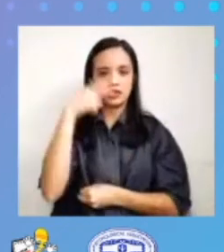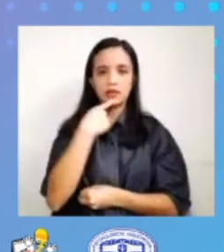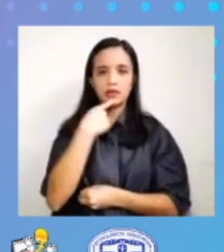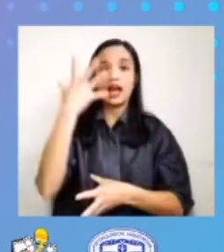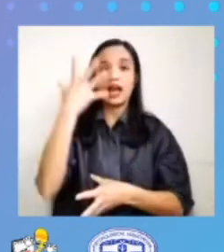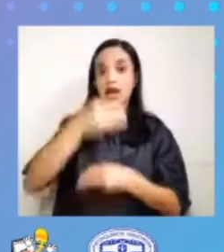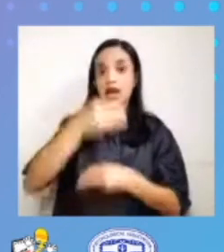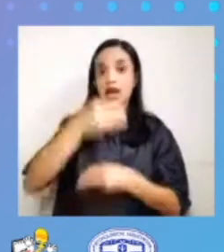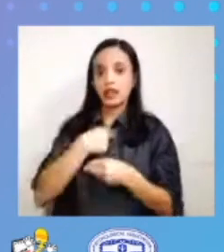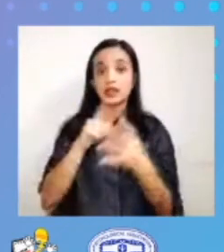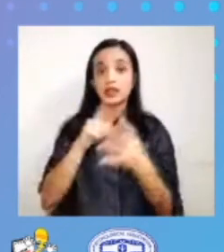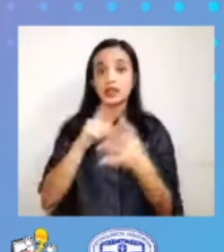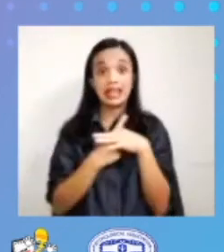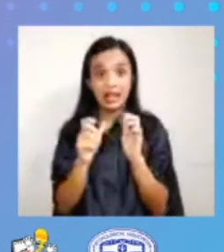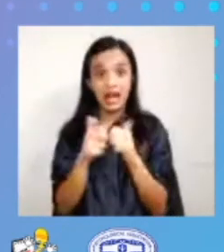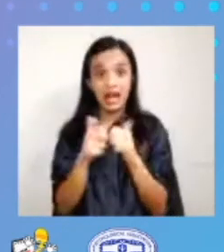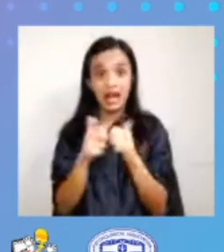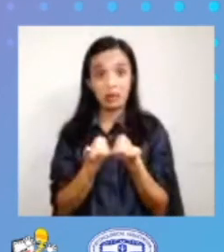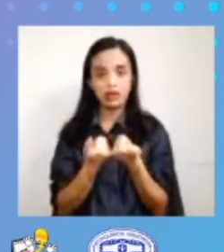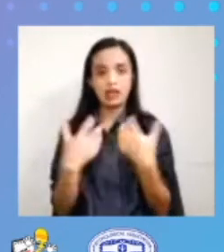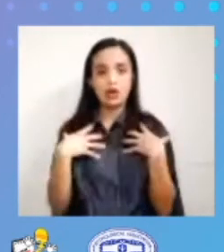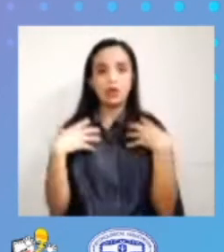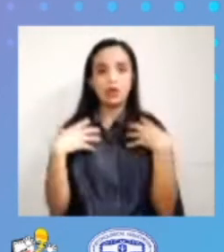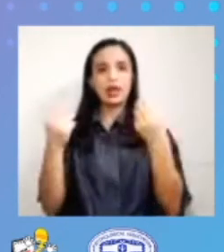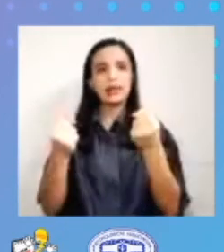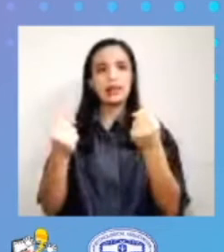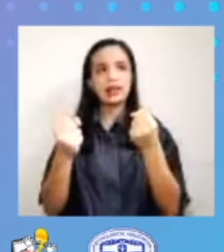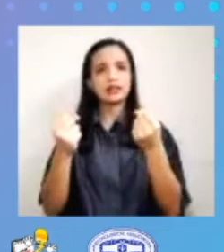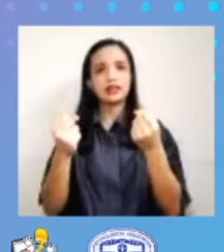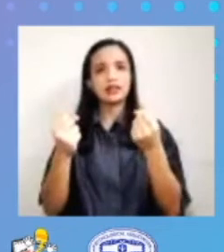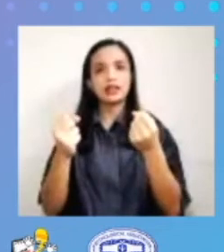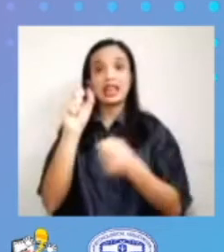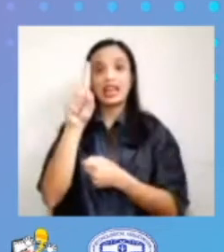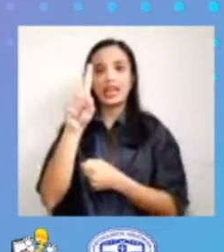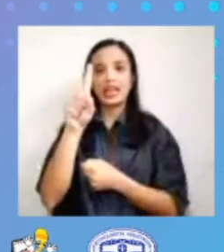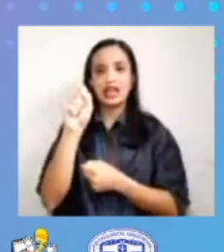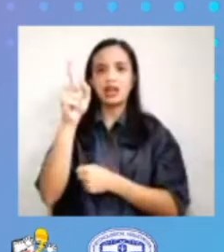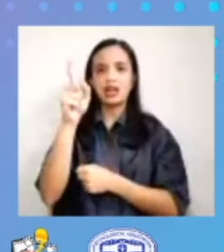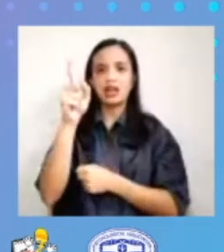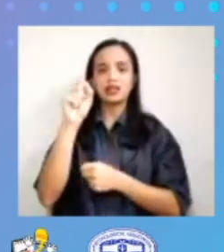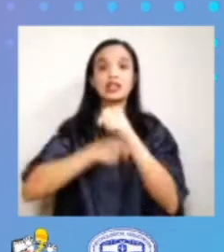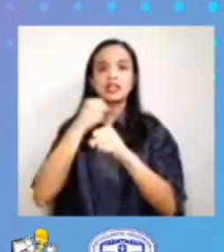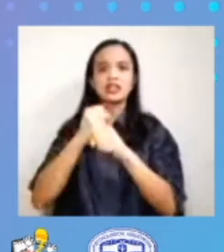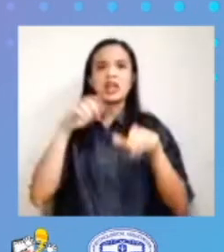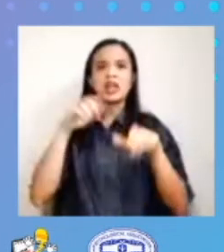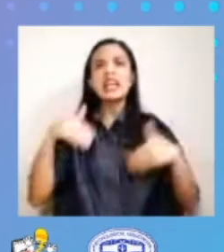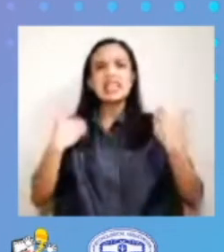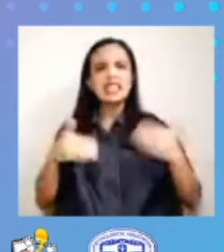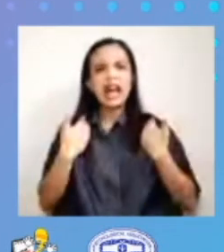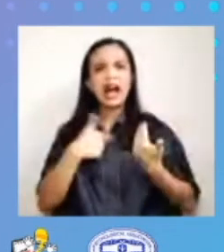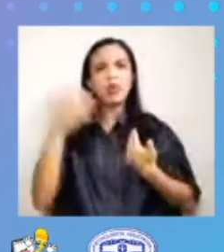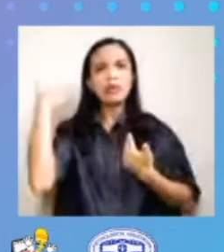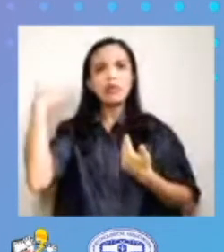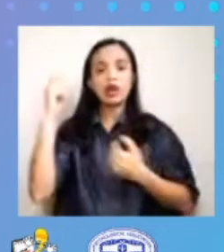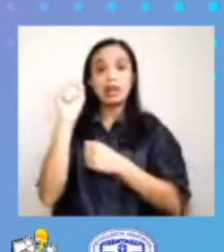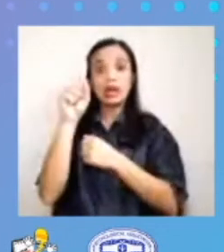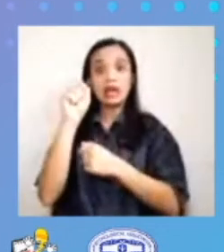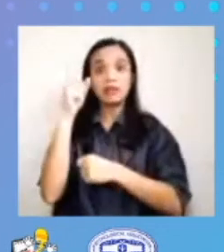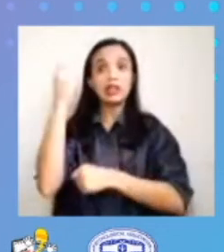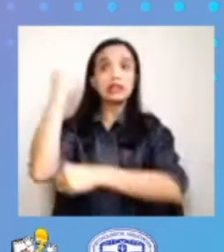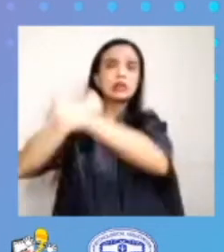talagang nag-gain sila ng weight. Ayan. So, mga moms and sirs, please, ayan, you can take note of that. And